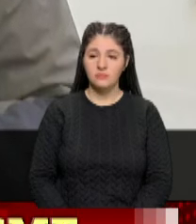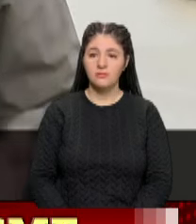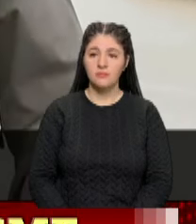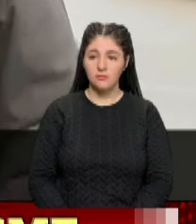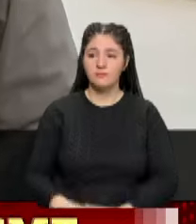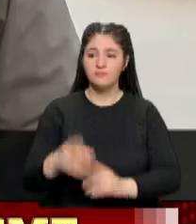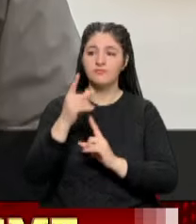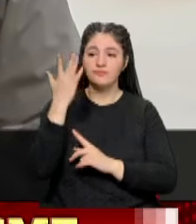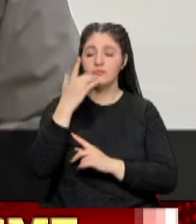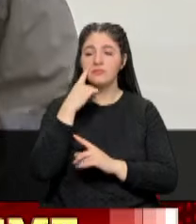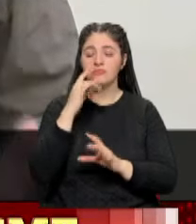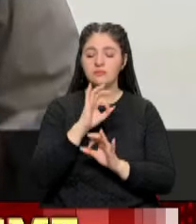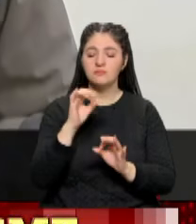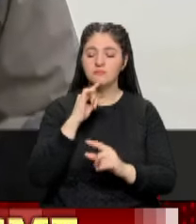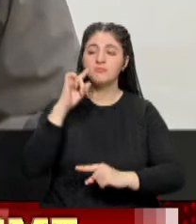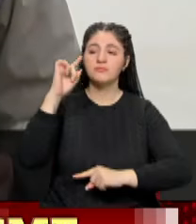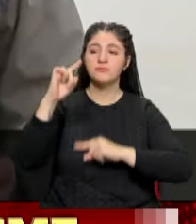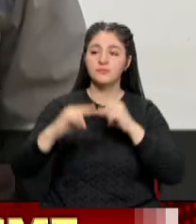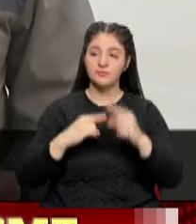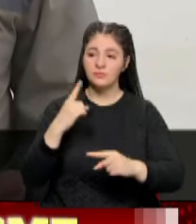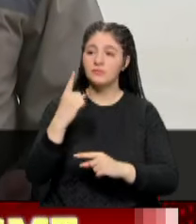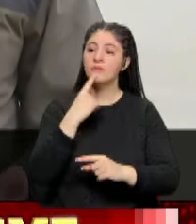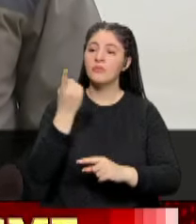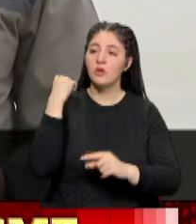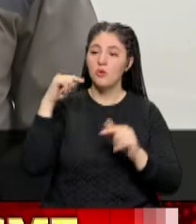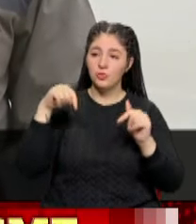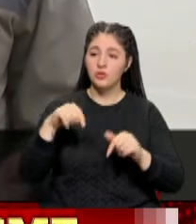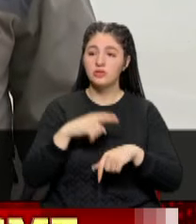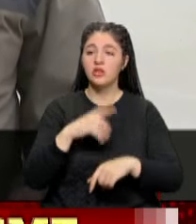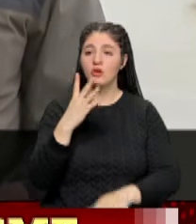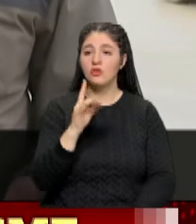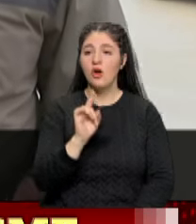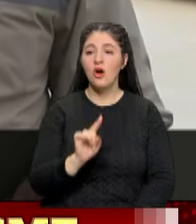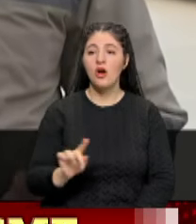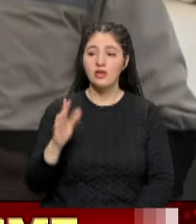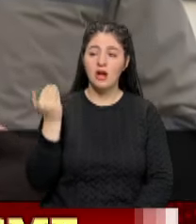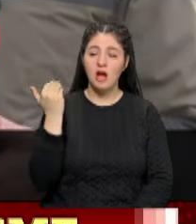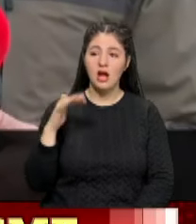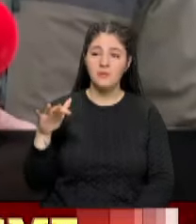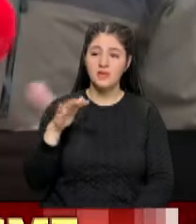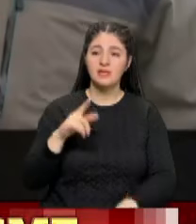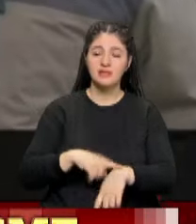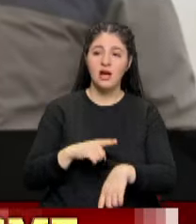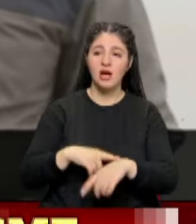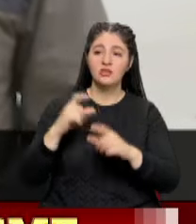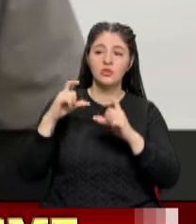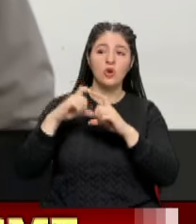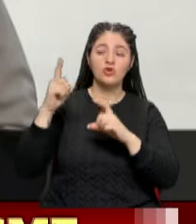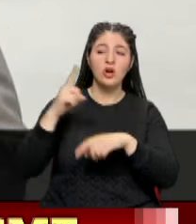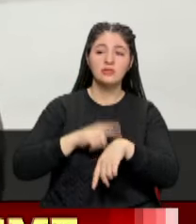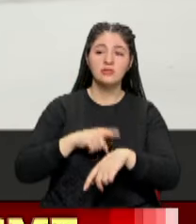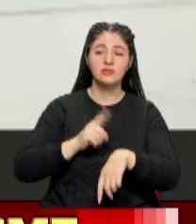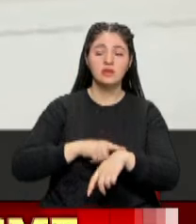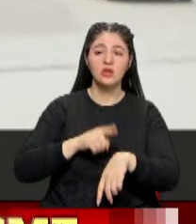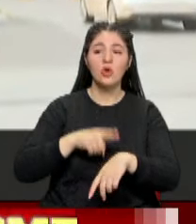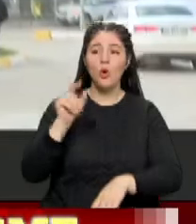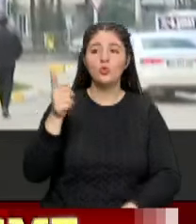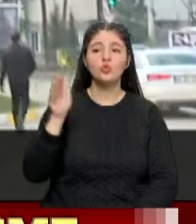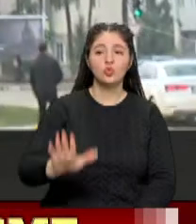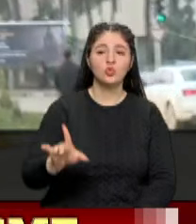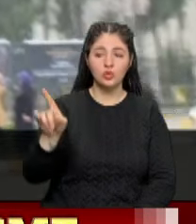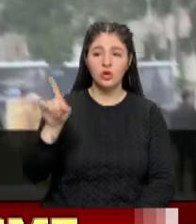Evet İlker Karagöz, tam bir yıl geçti. Bir yıl önce bugün saat 4.17'de arkamdaki saat kulesindeki o saat o gün